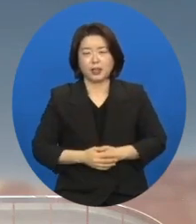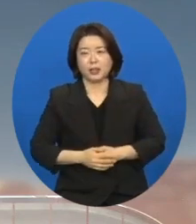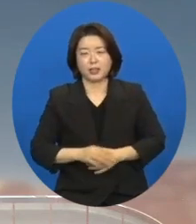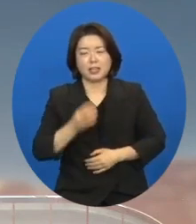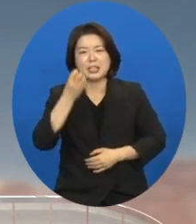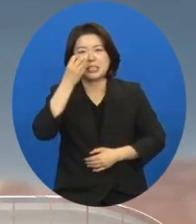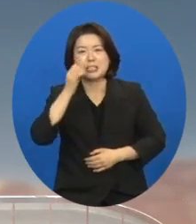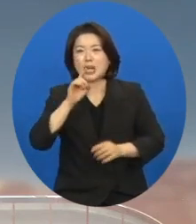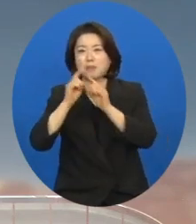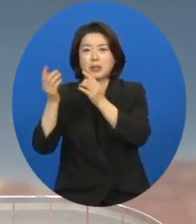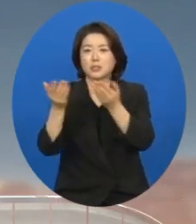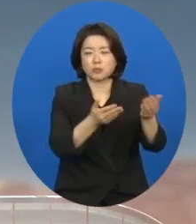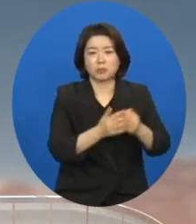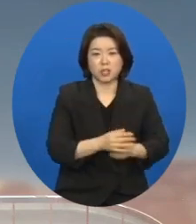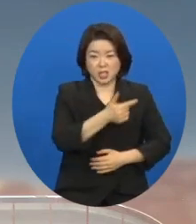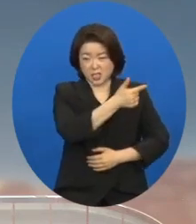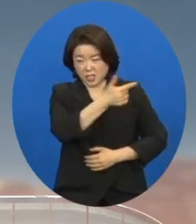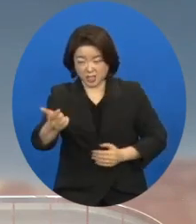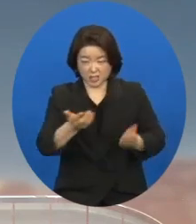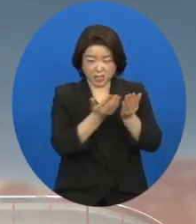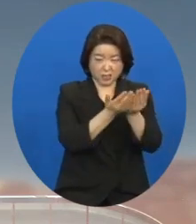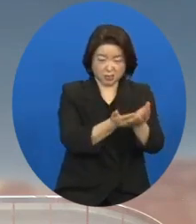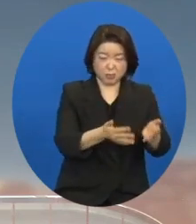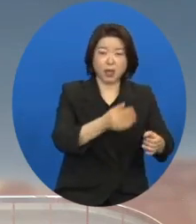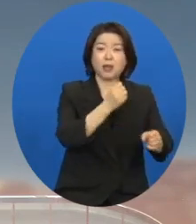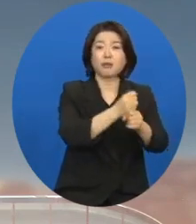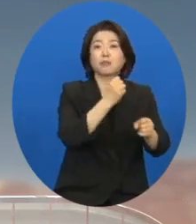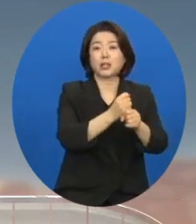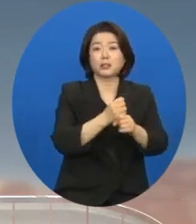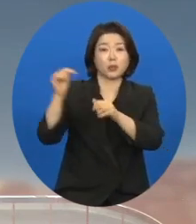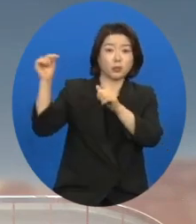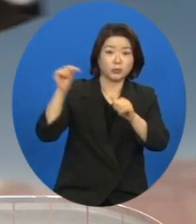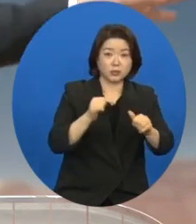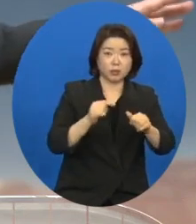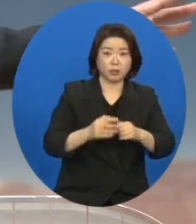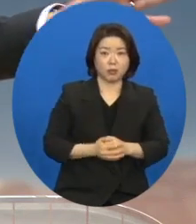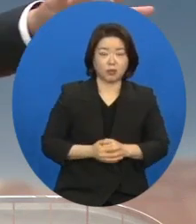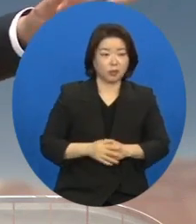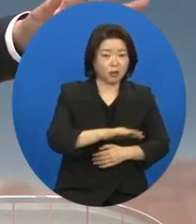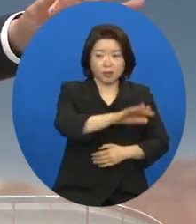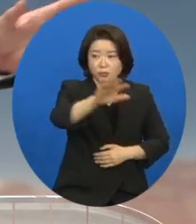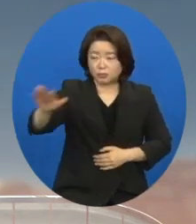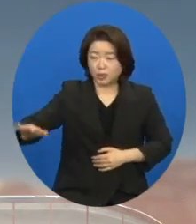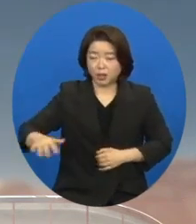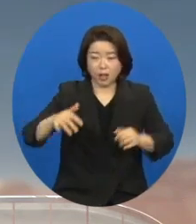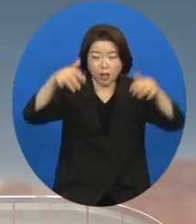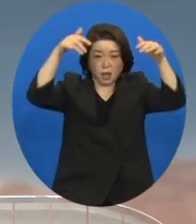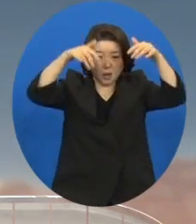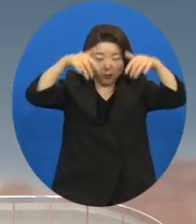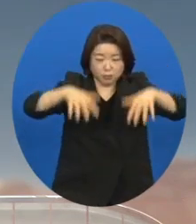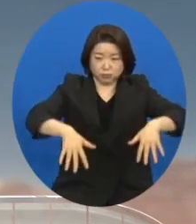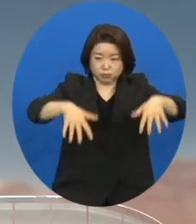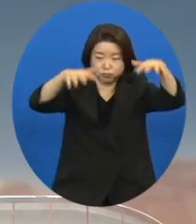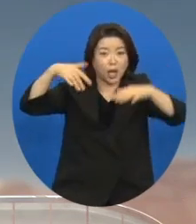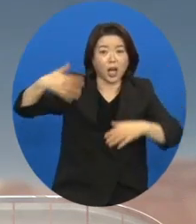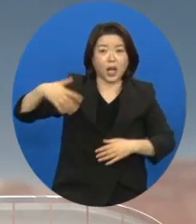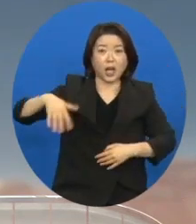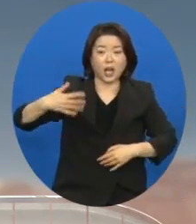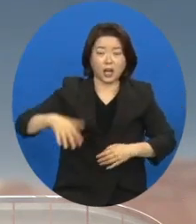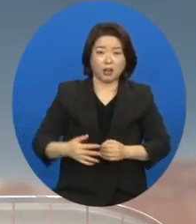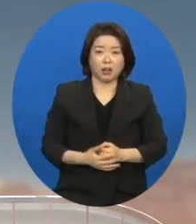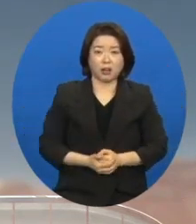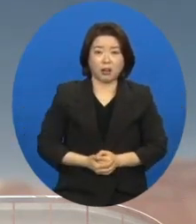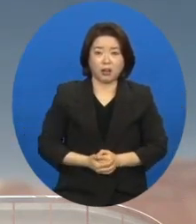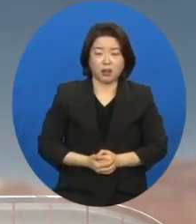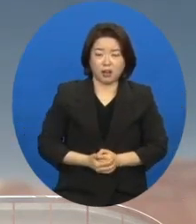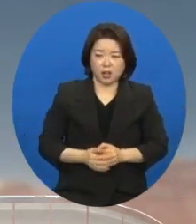방주를, 큰 방주를 지으래요. 무슨 방주를 왜 지어요 진짜. 아니 멀쩡히 다 살고 뭐 홍수 난 것도 아니고 그것도